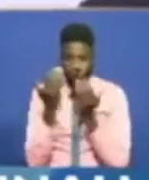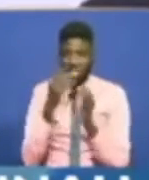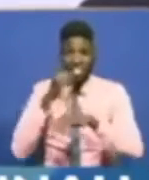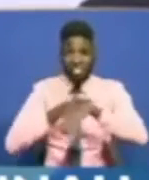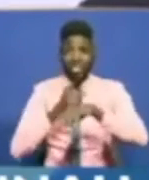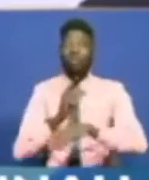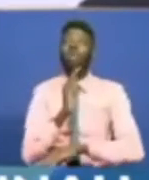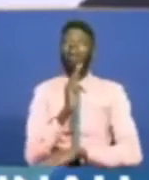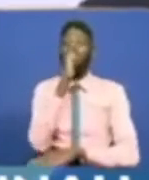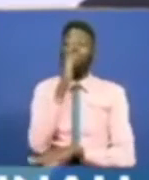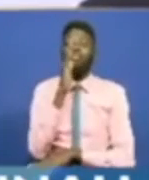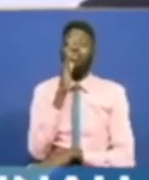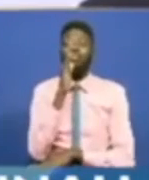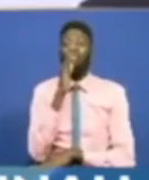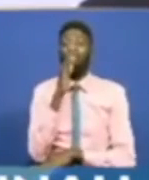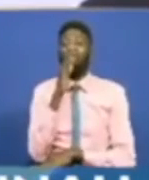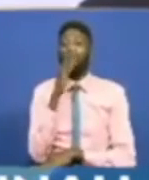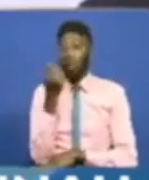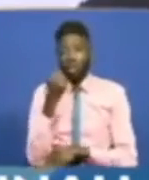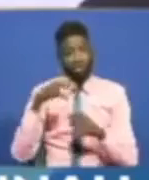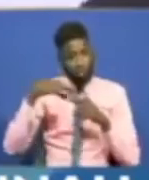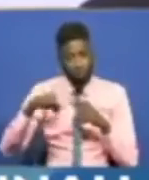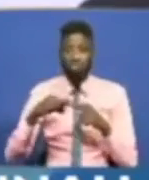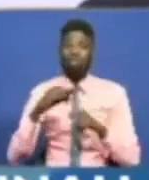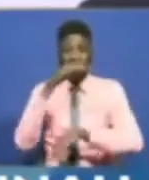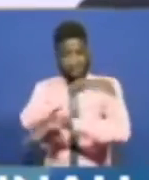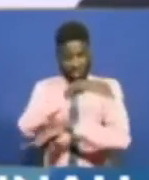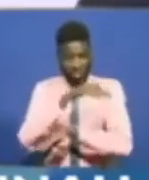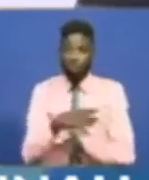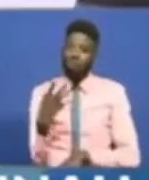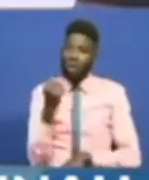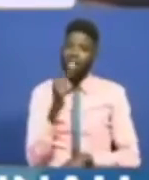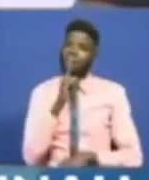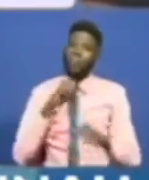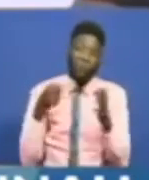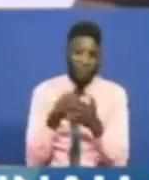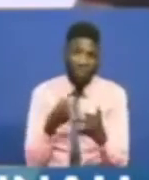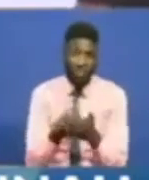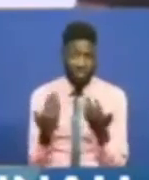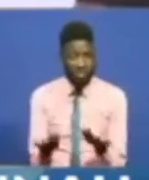sukuma, jioni ugali na maragwe. Sina